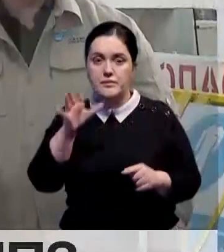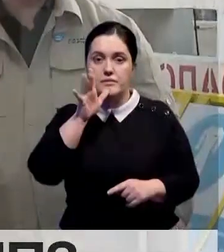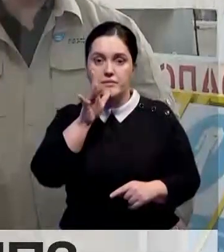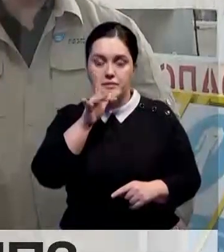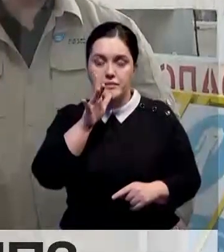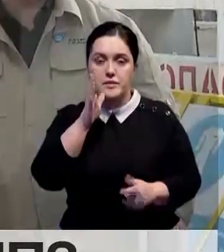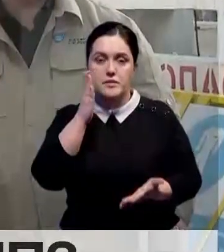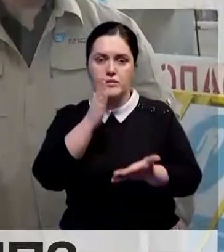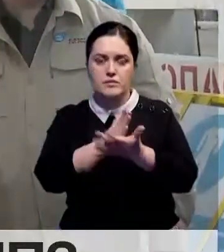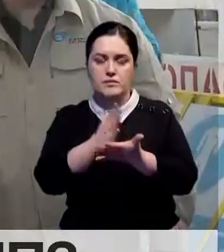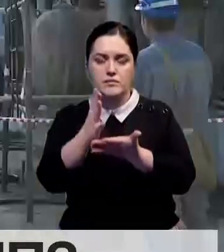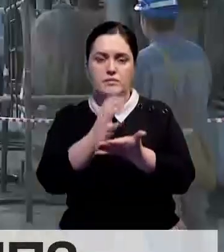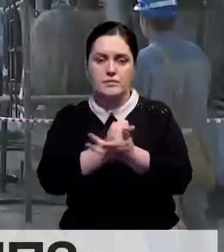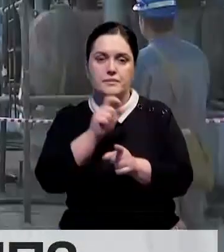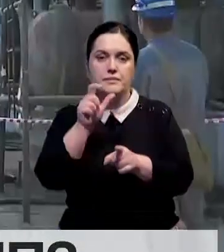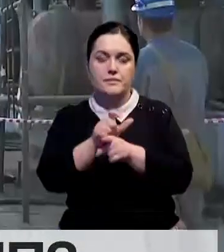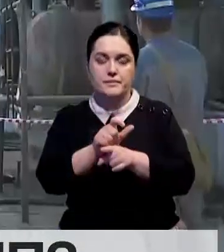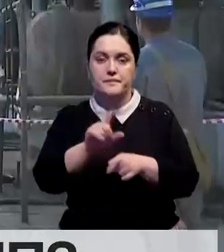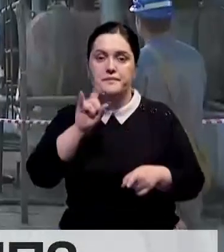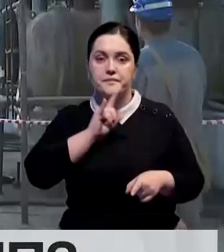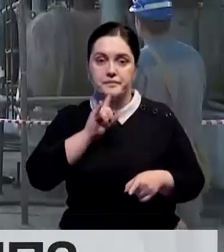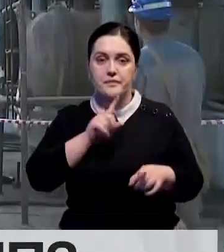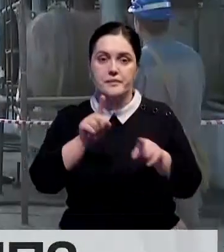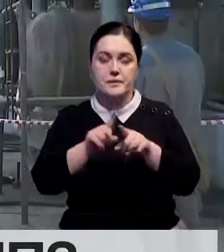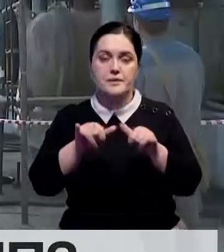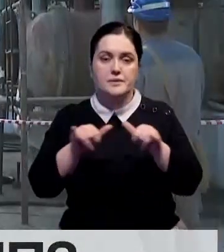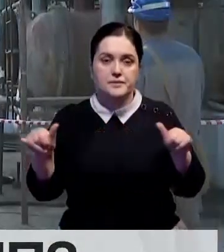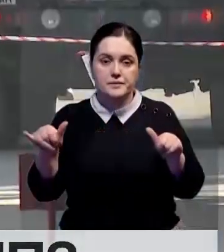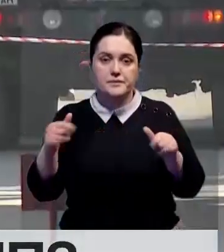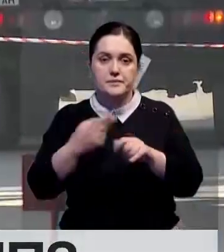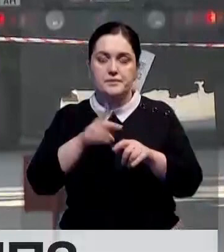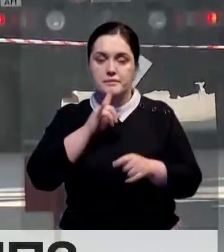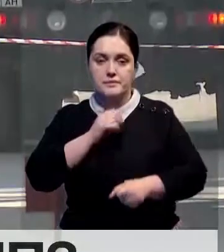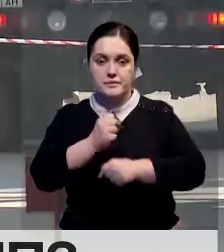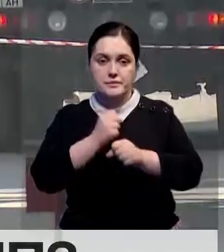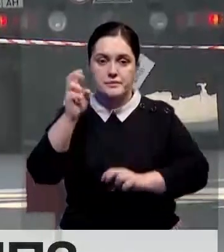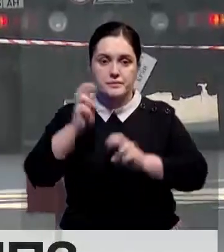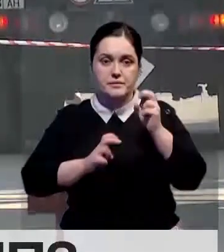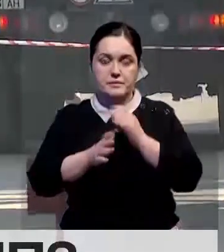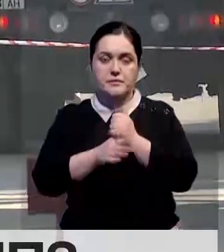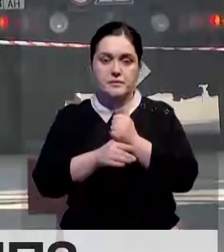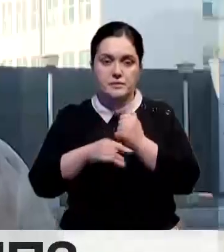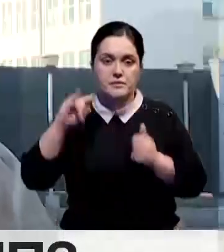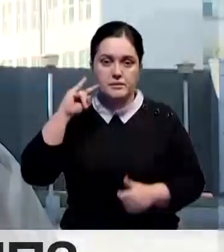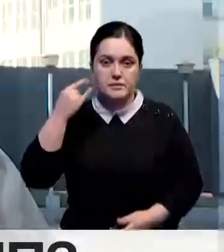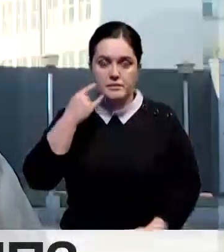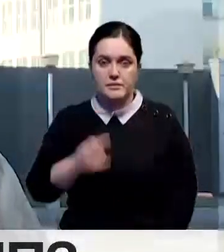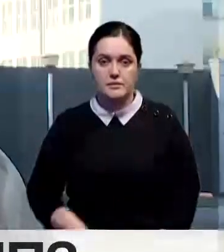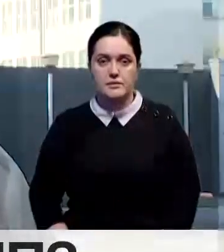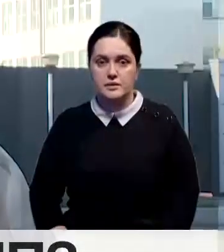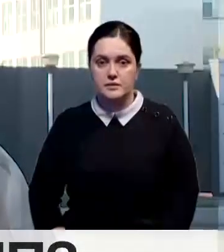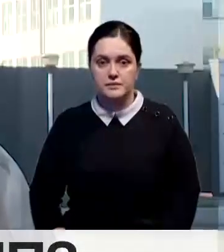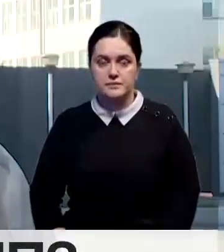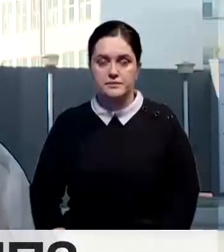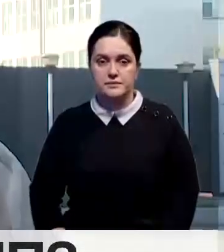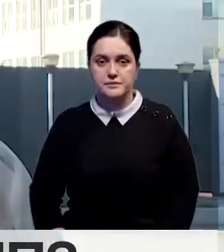специалистов, в стране есть необходимый запас нефтепродуктов. Также увеличена загрузка нефтеперерабатывающих заводов в Атрау и Павлодаре. Завод вышел с